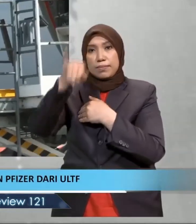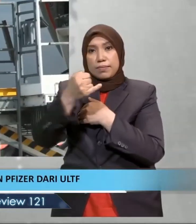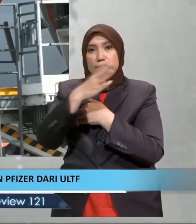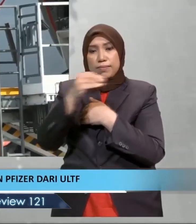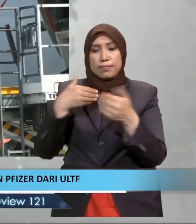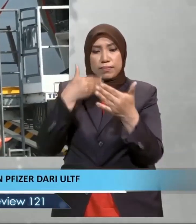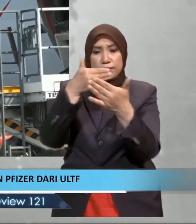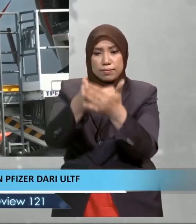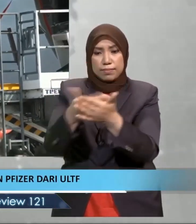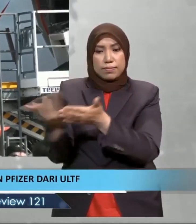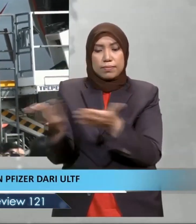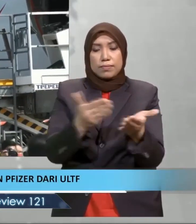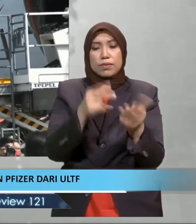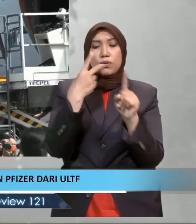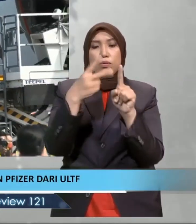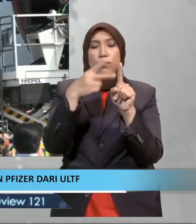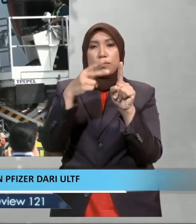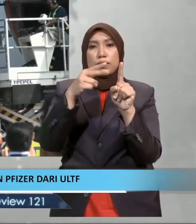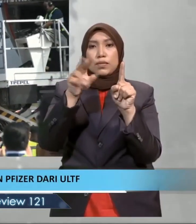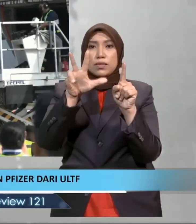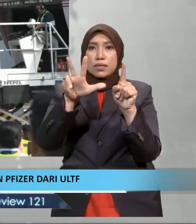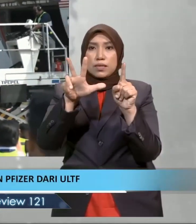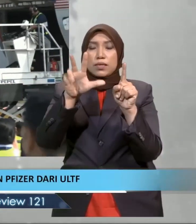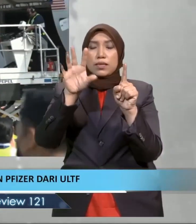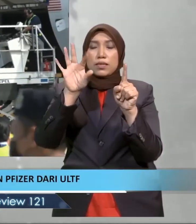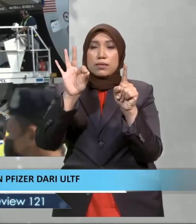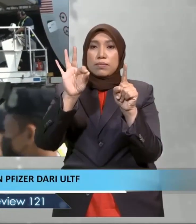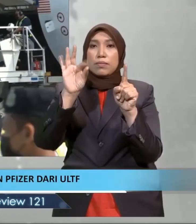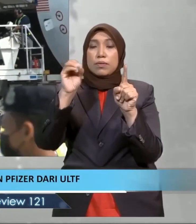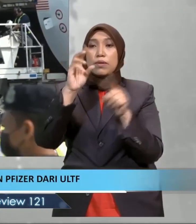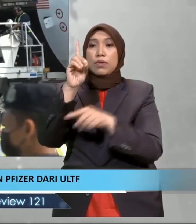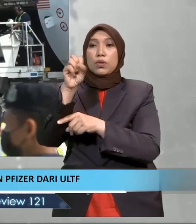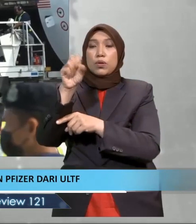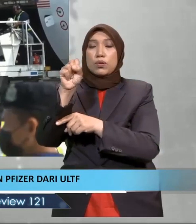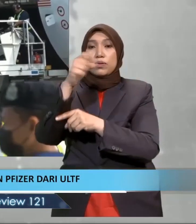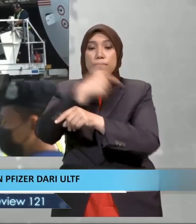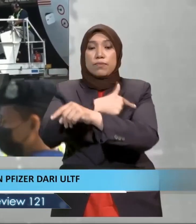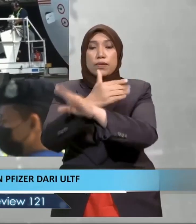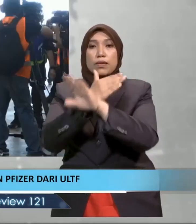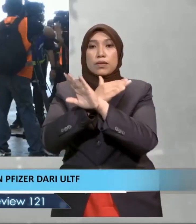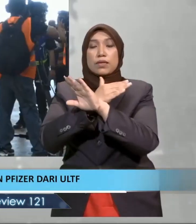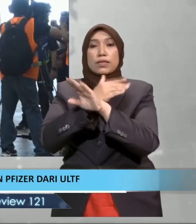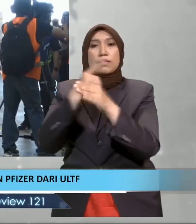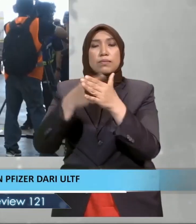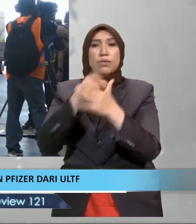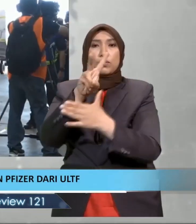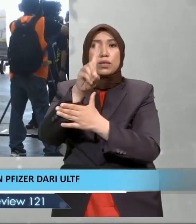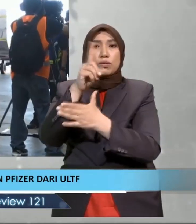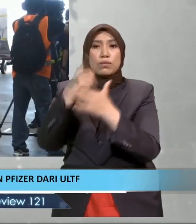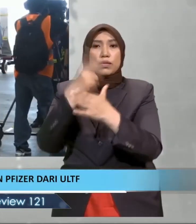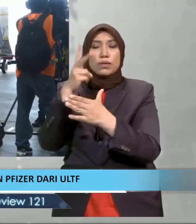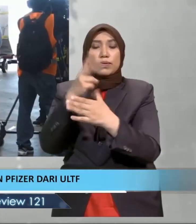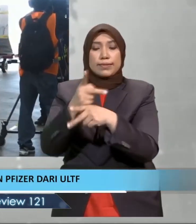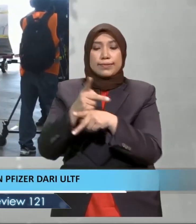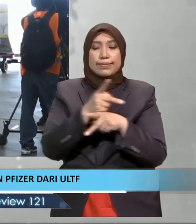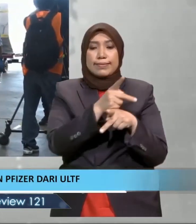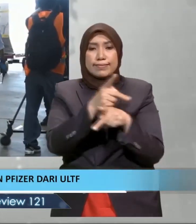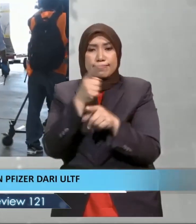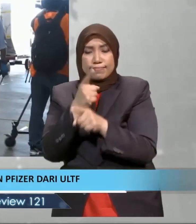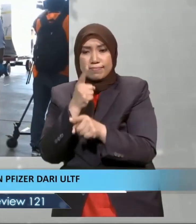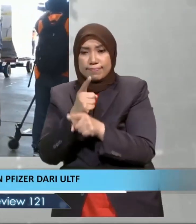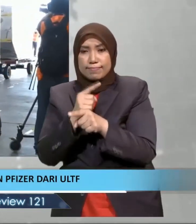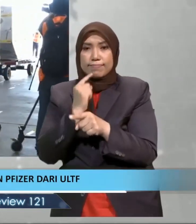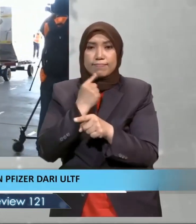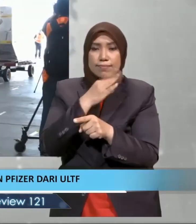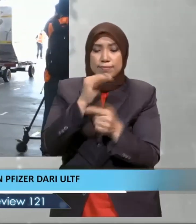Ketibaan 312,390 dos vaksin pada 21 Februari dikawal rapi dari segi